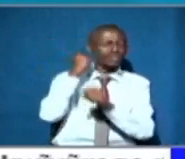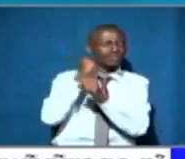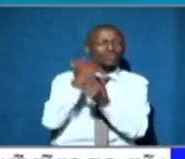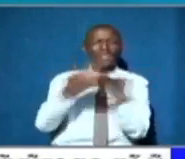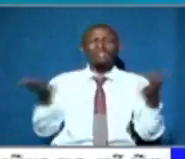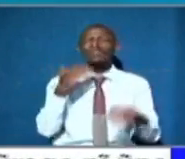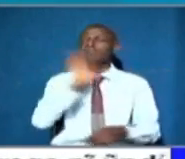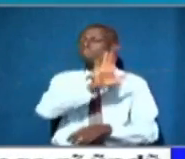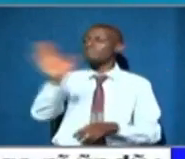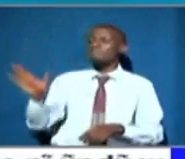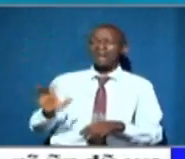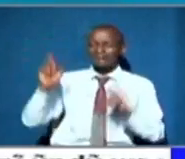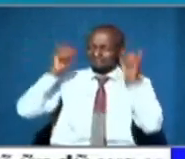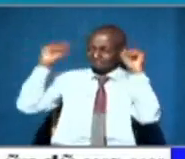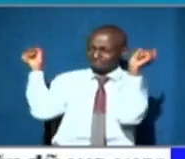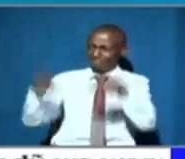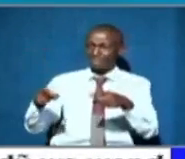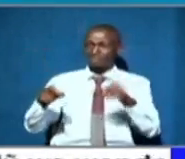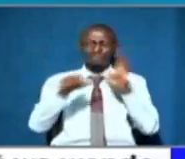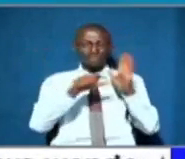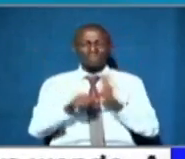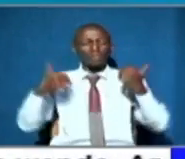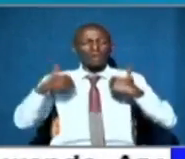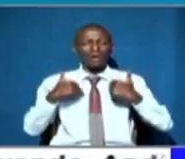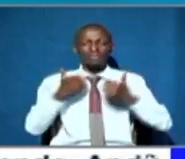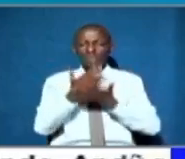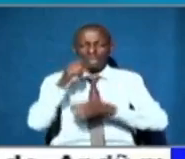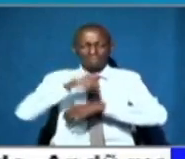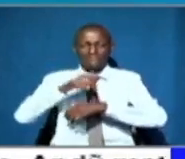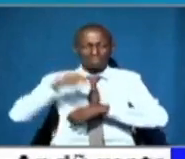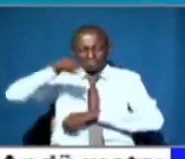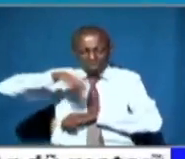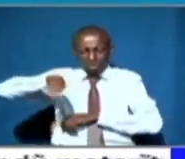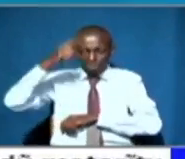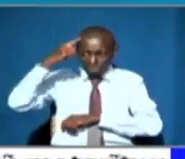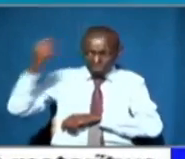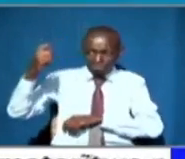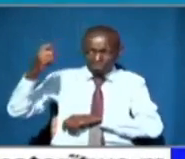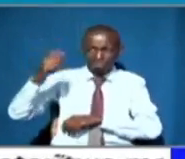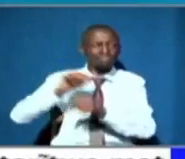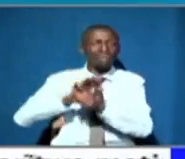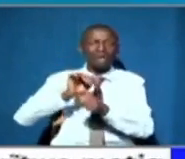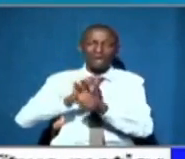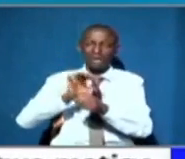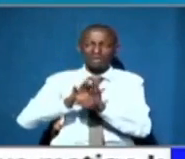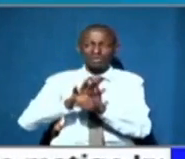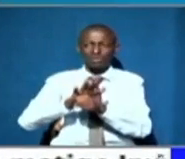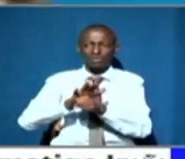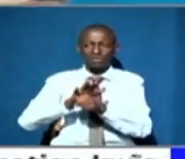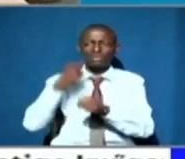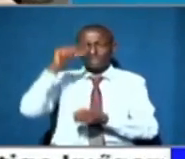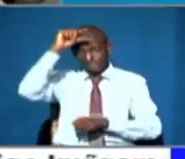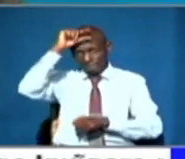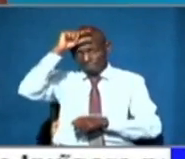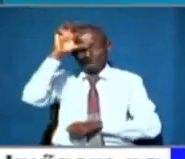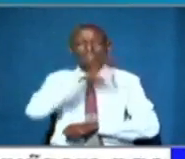ni cikoragwo ni thina thaige ona ithu ntukoragwo manga wothe tuwe na umanga uige Na kiki kedo, nikudero ya kethiri kari ya